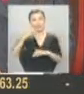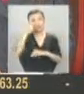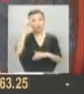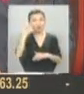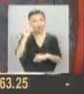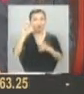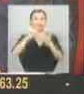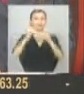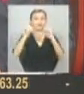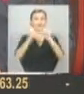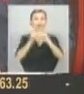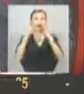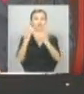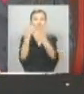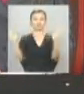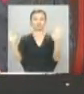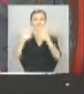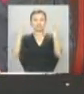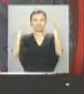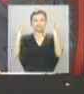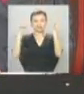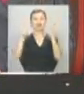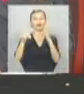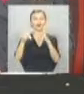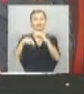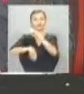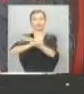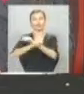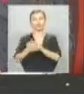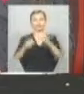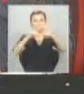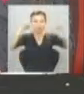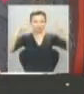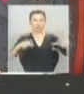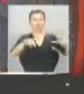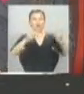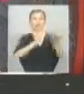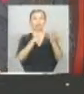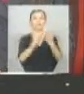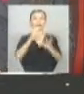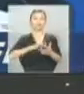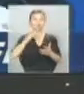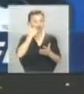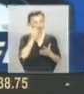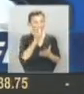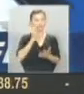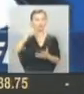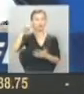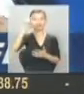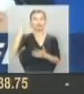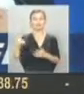จากปัญหาแฟนบอลนั่นเองขณะที่สื่อในอังกฤษก็พาดหัวตรงกันนะคะว่านี่เป็นความขายหน้าครั้งใหญ่ในอังกฤษค่ะ